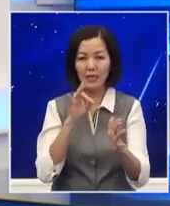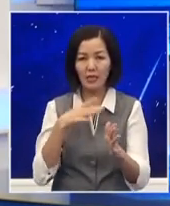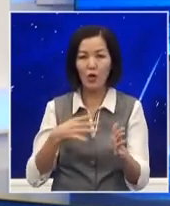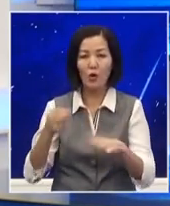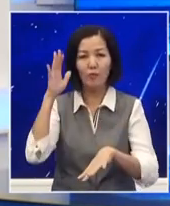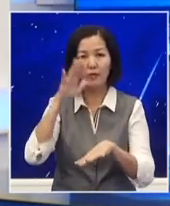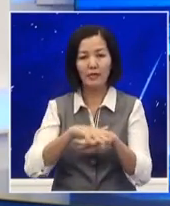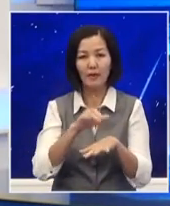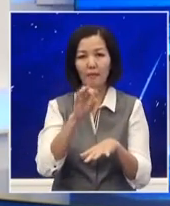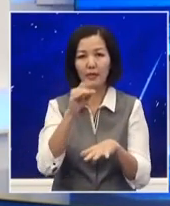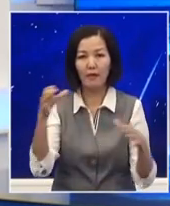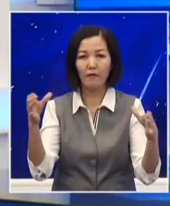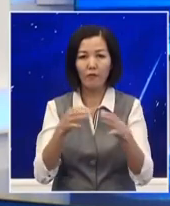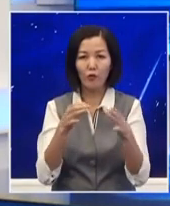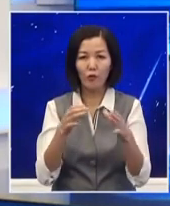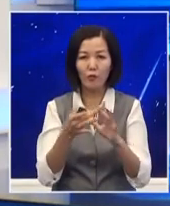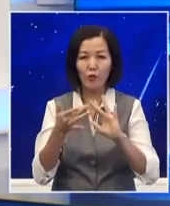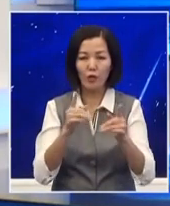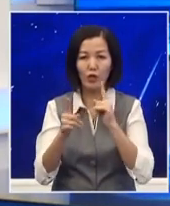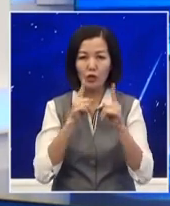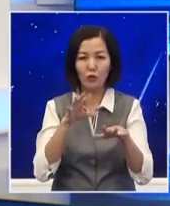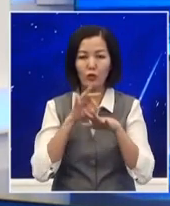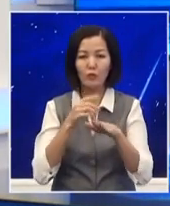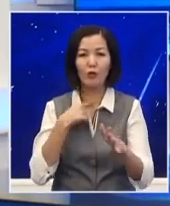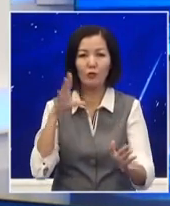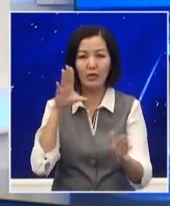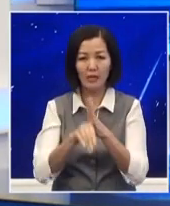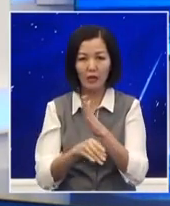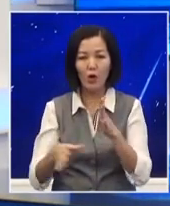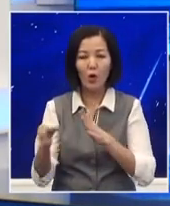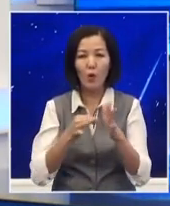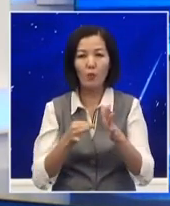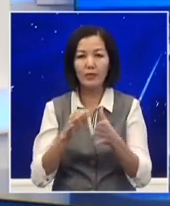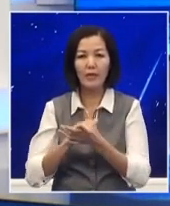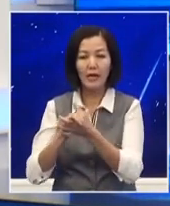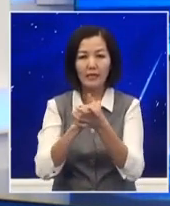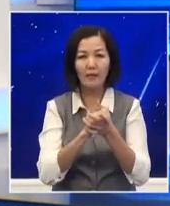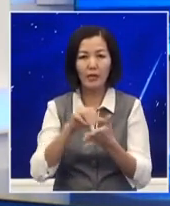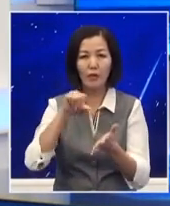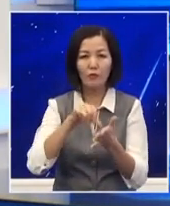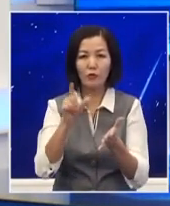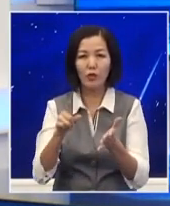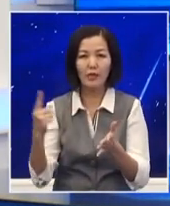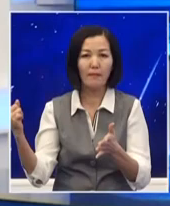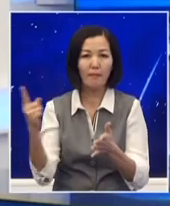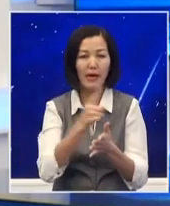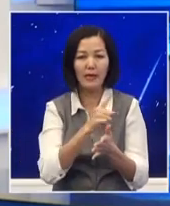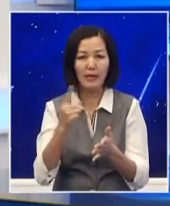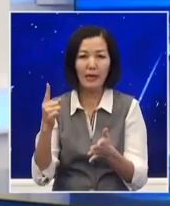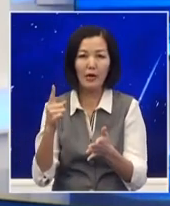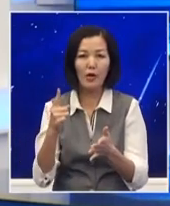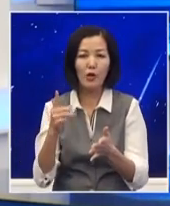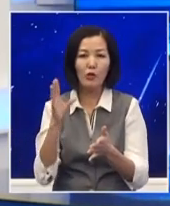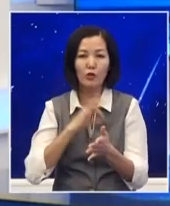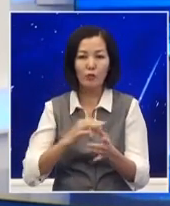Облыс әкімі Амандық Баталов ұйым өкілдерімен онлайн жиын өткізіп, дауысқа салды. Облыстық ассамблея мүшелері бір ауыздан өңір